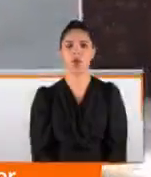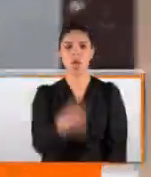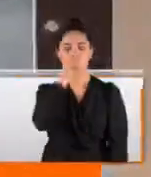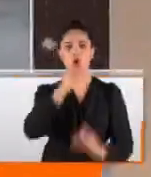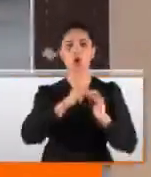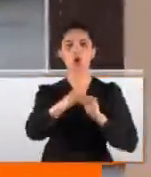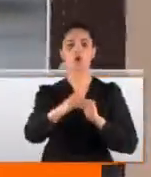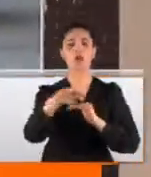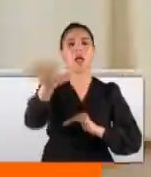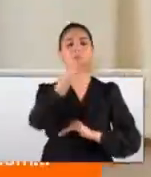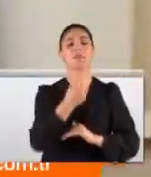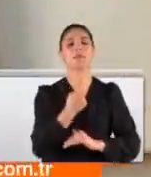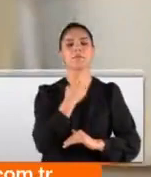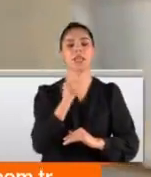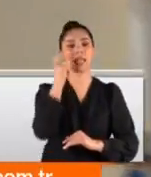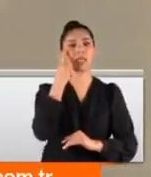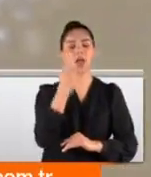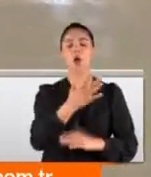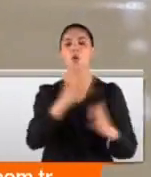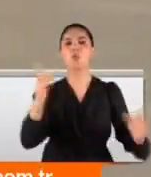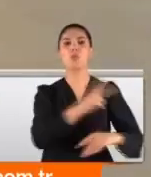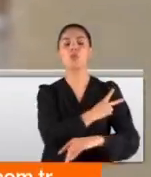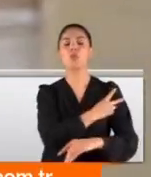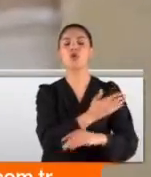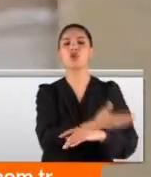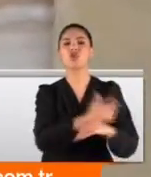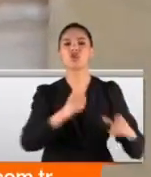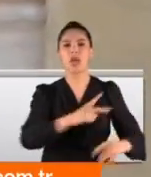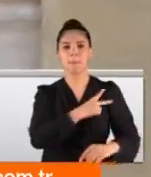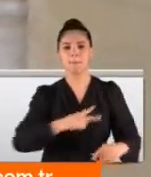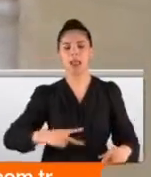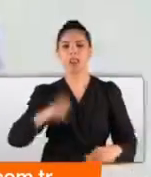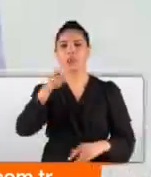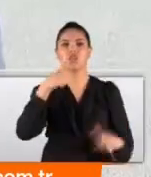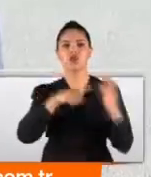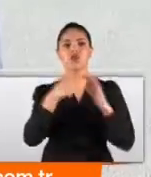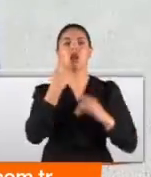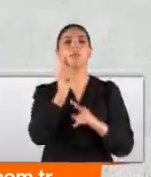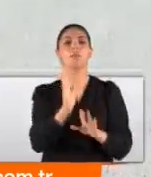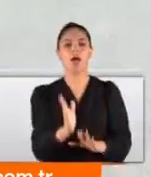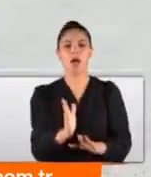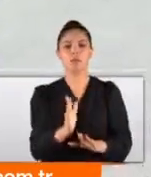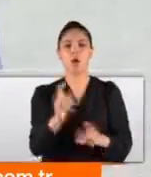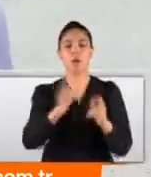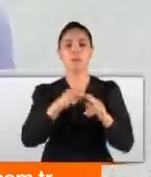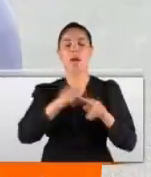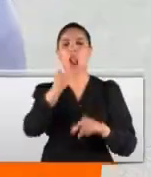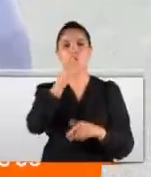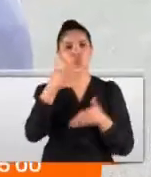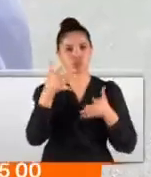Köylüler isyanda. İddiaya göre Büyükşehir Belediyesi tüm bu isyanlara kulaklarını tıkıyor. Bize diyorlar ki Bağlan'ın suyu